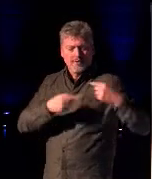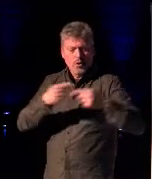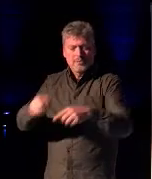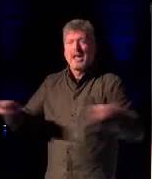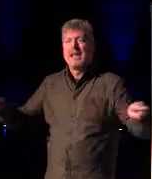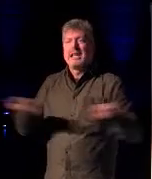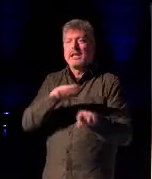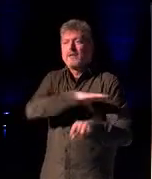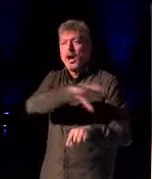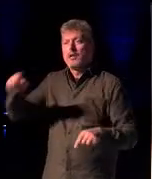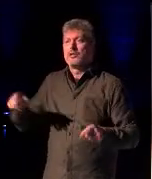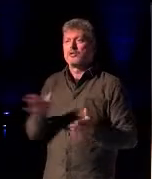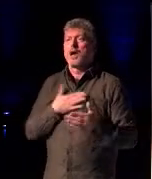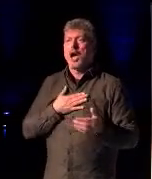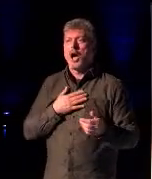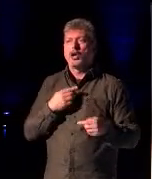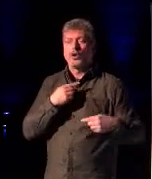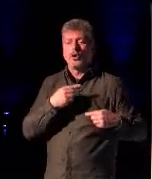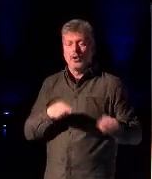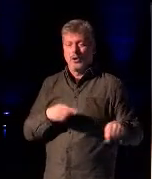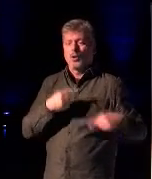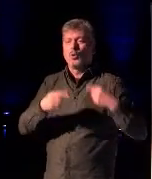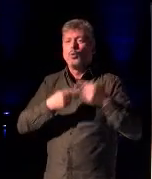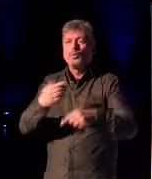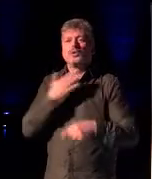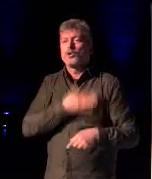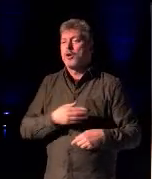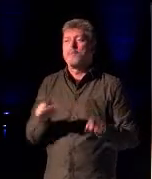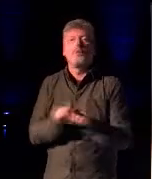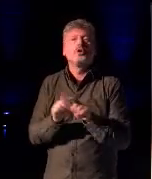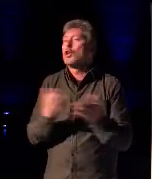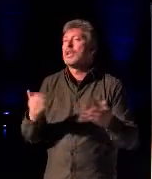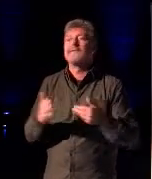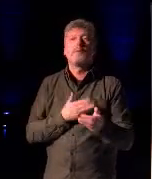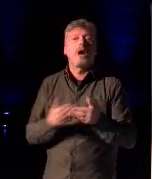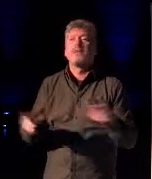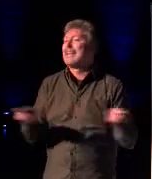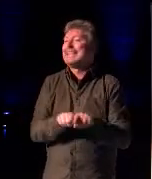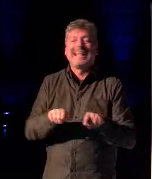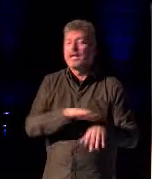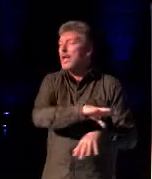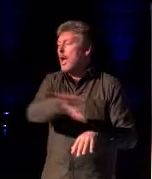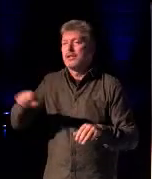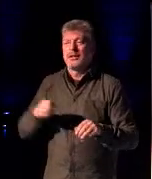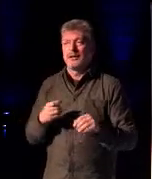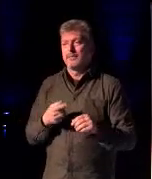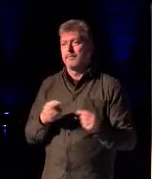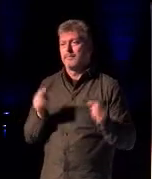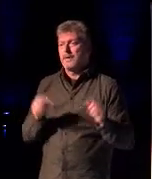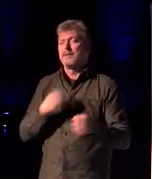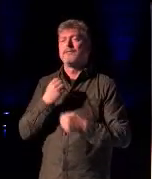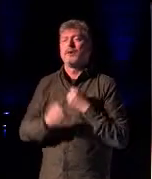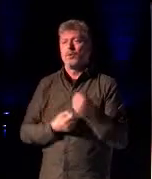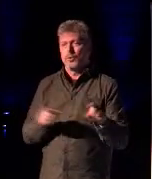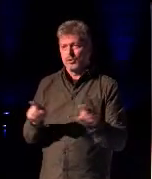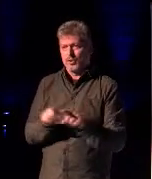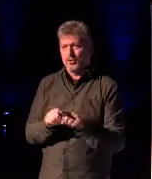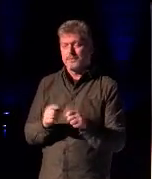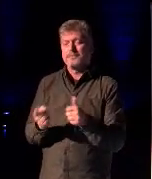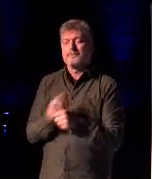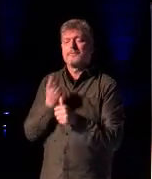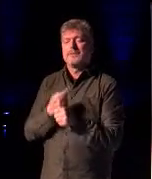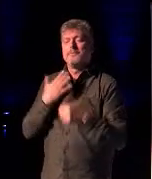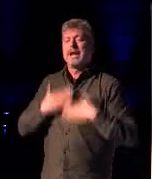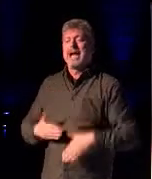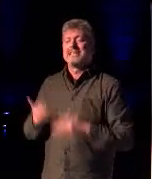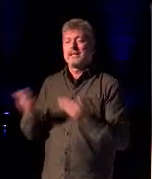alle med kronisk sykdom, betyr ikke at vi skal behandle dem likt. Men vi har på en måte gjort det ut i det utgangspunktet at